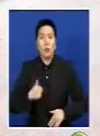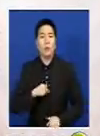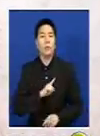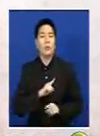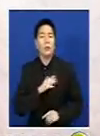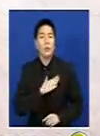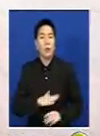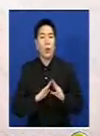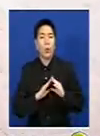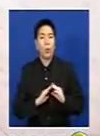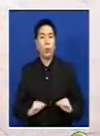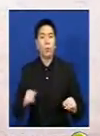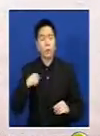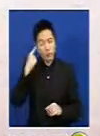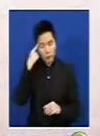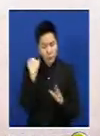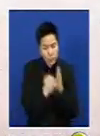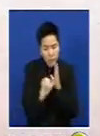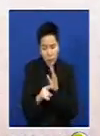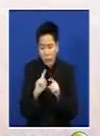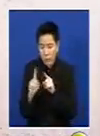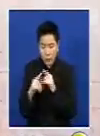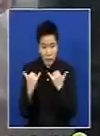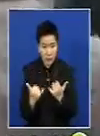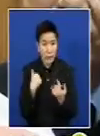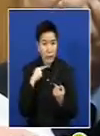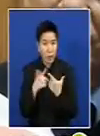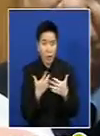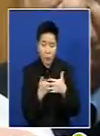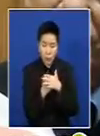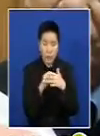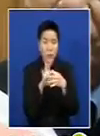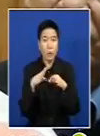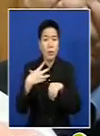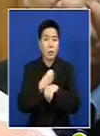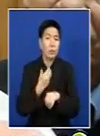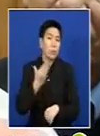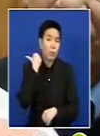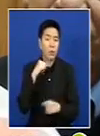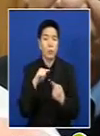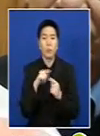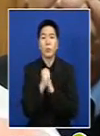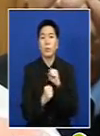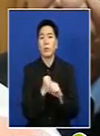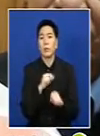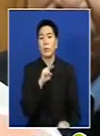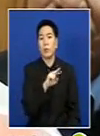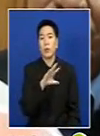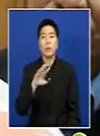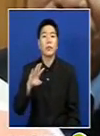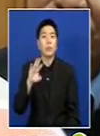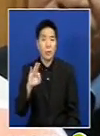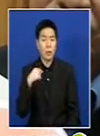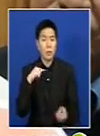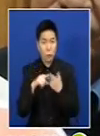ตั้งจิตใจให้สงบทบทวนเหตุการณ์ที่เกิดขึ้นตั้งแต่การต่อสู้ทางการเมืองเมื่อปี2549แ